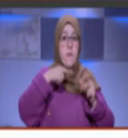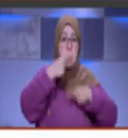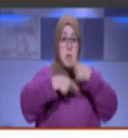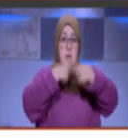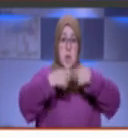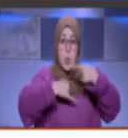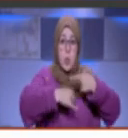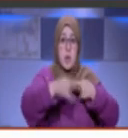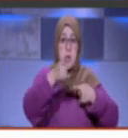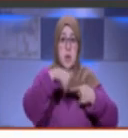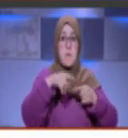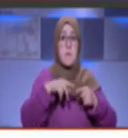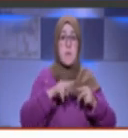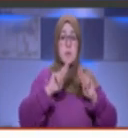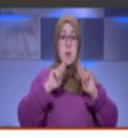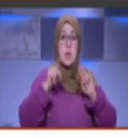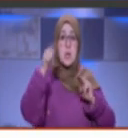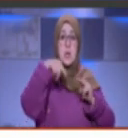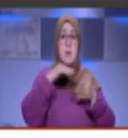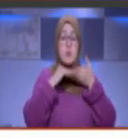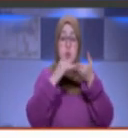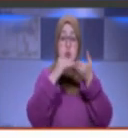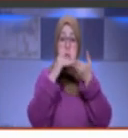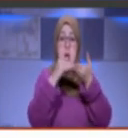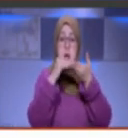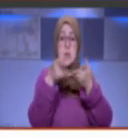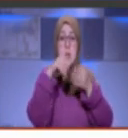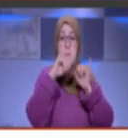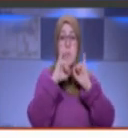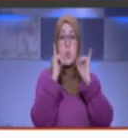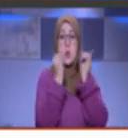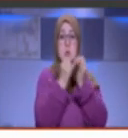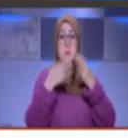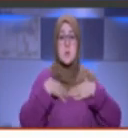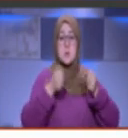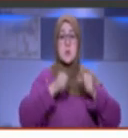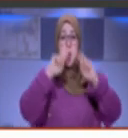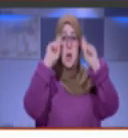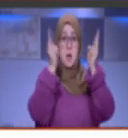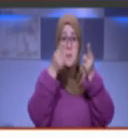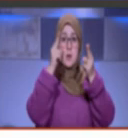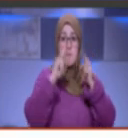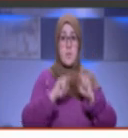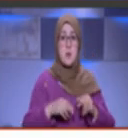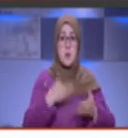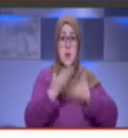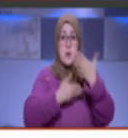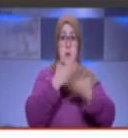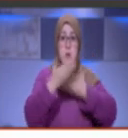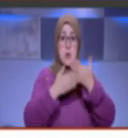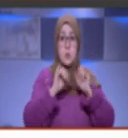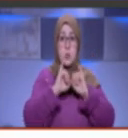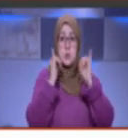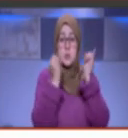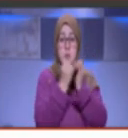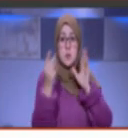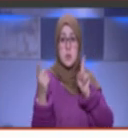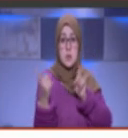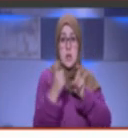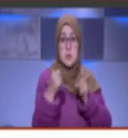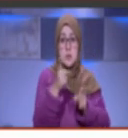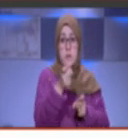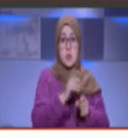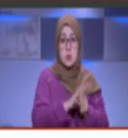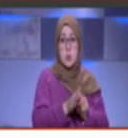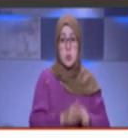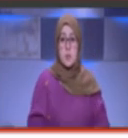تمويل منظمة الصحة العالمية، منددا بطريقة إدارة المنظمة الأممية لوباء كورونا.